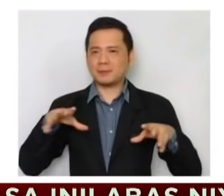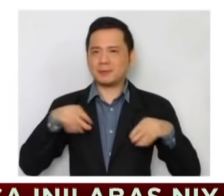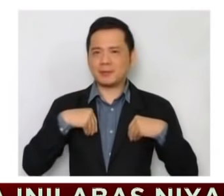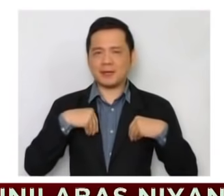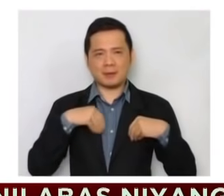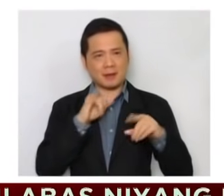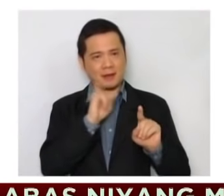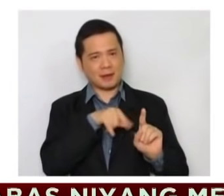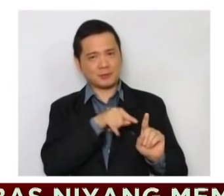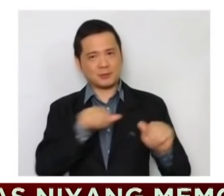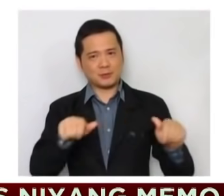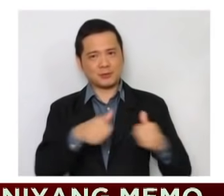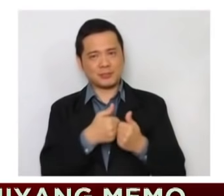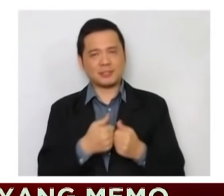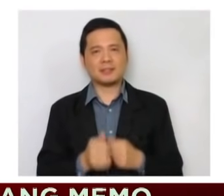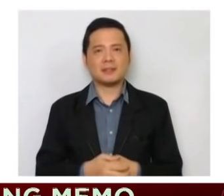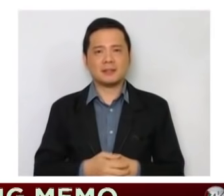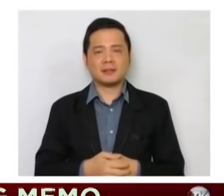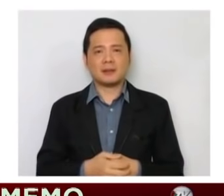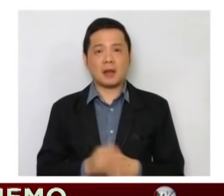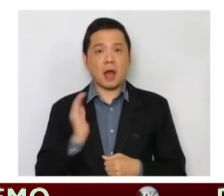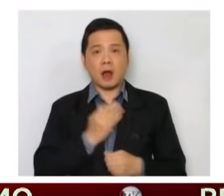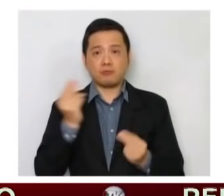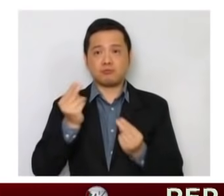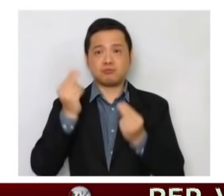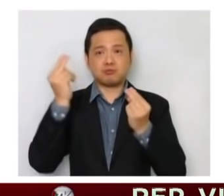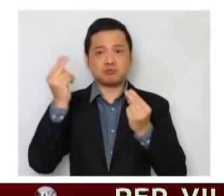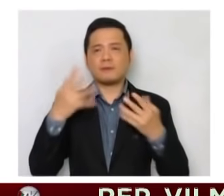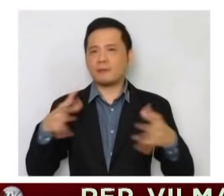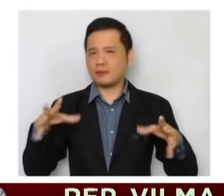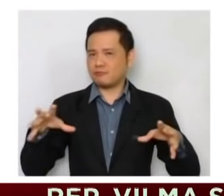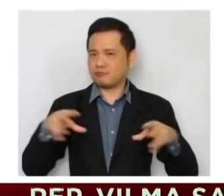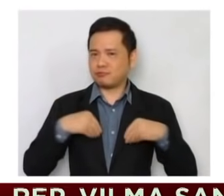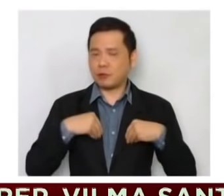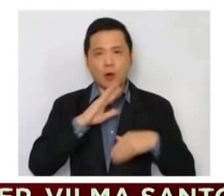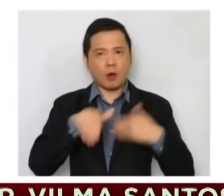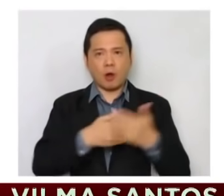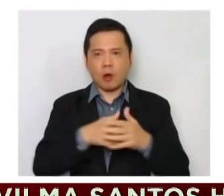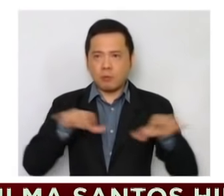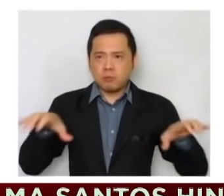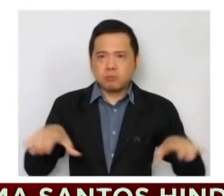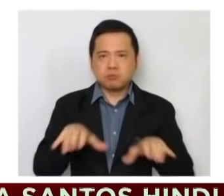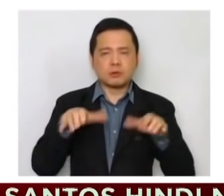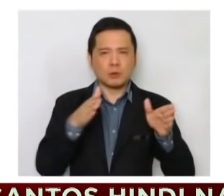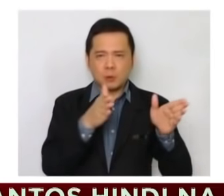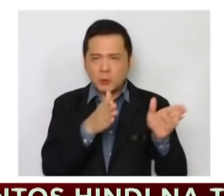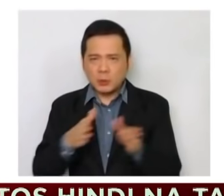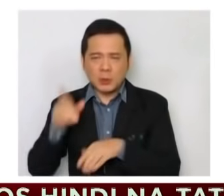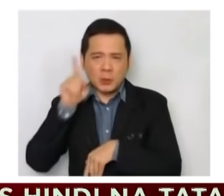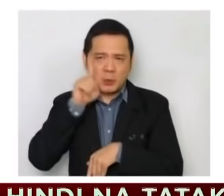We have to organize, we have to put all our efforts in this campaign because